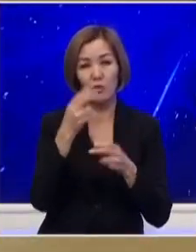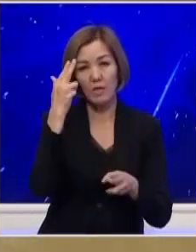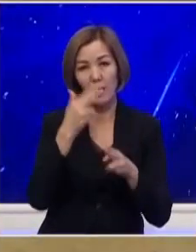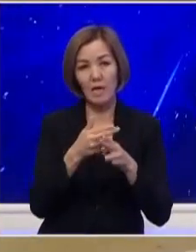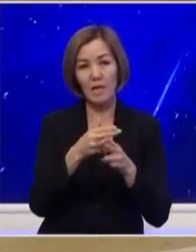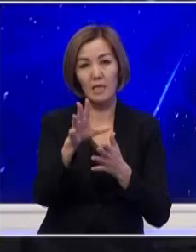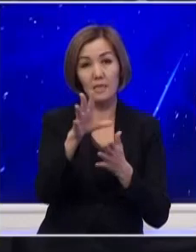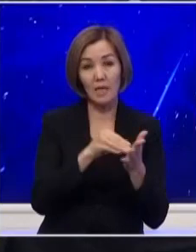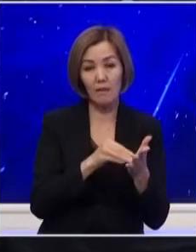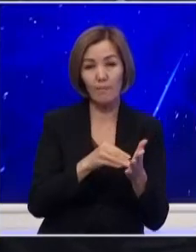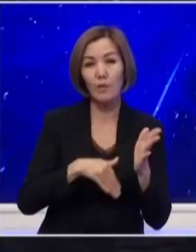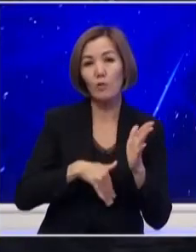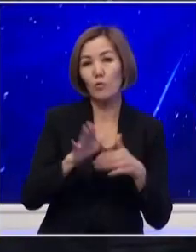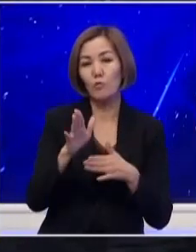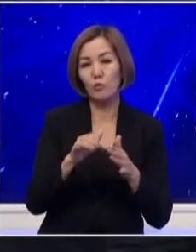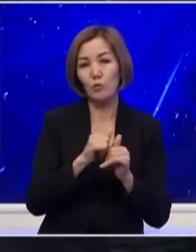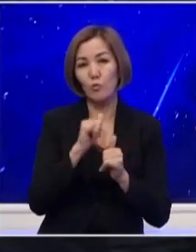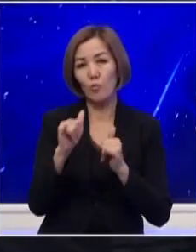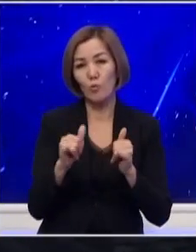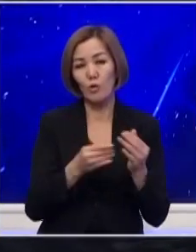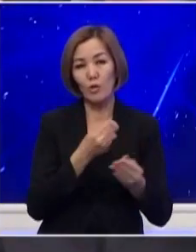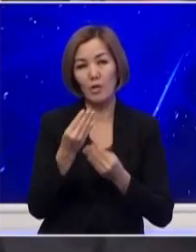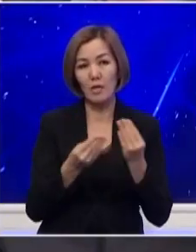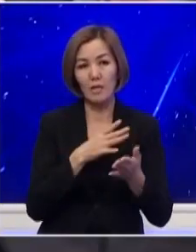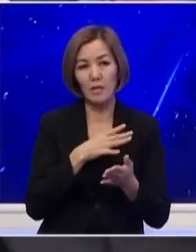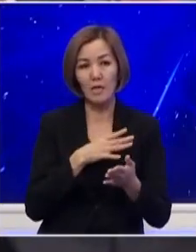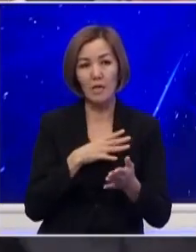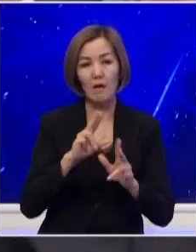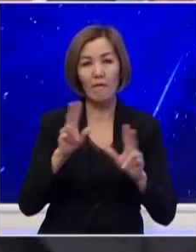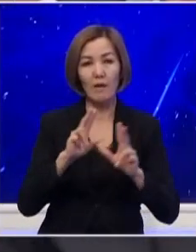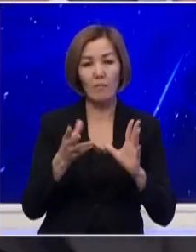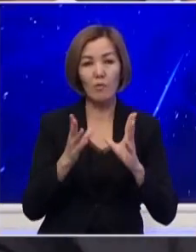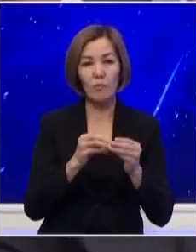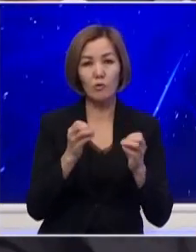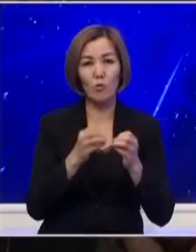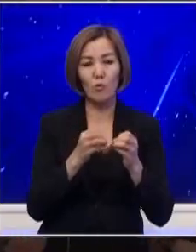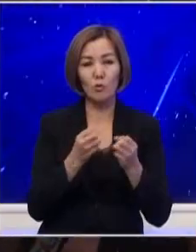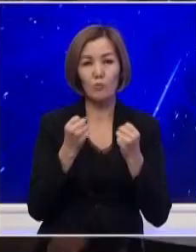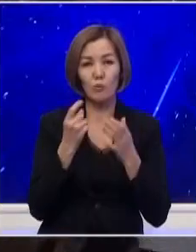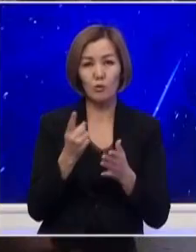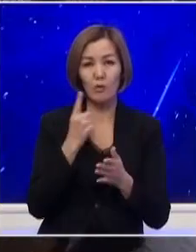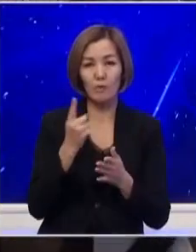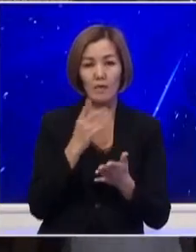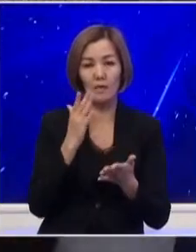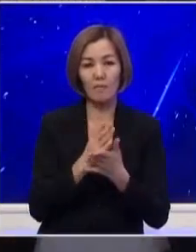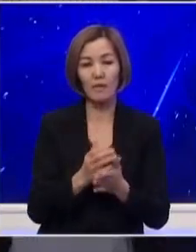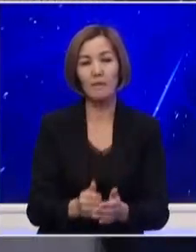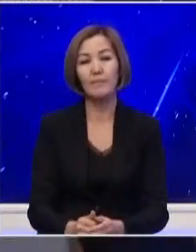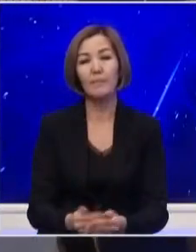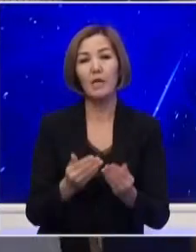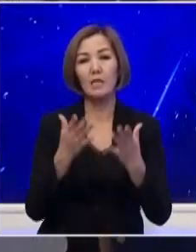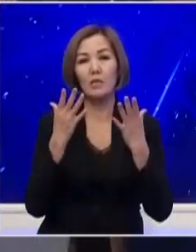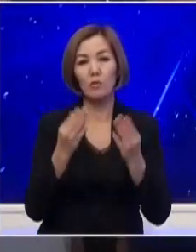ағаларының салып берген сара жолын оңай тауып келеді. Мысалы, осы ауылдан волейбол бойынша 10-нан аса спорт шеберлерімен үміткерлер шықты.